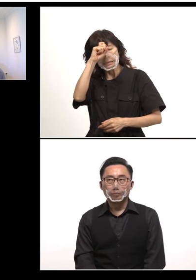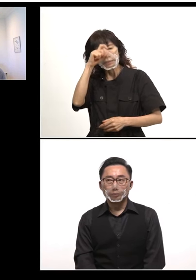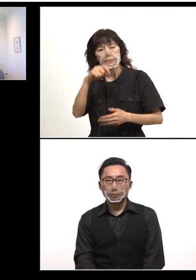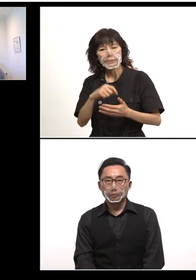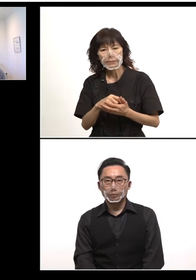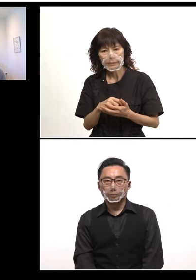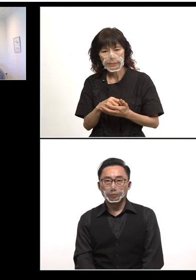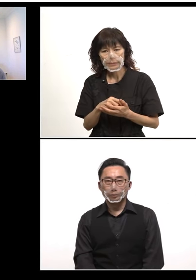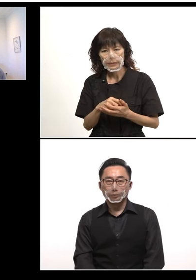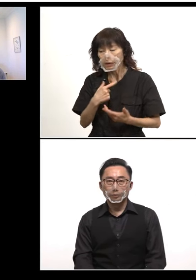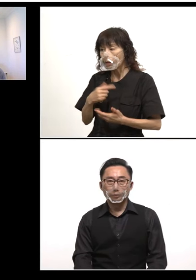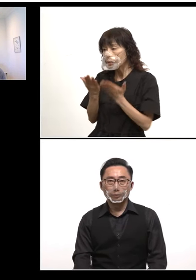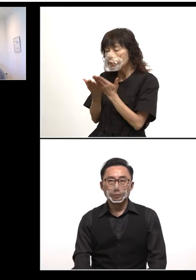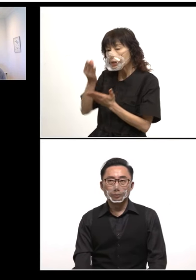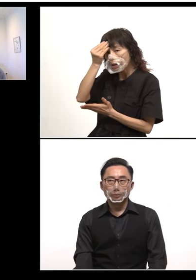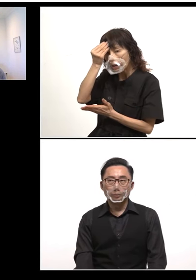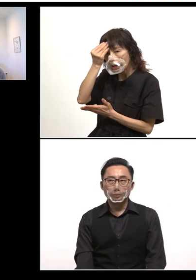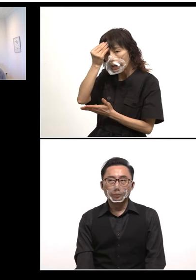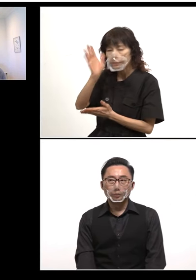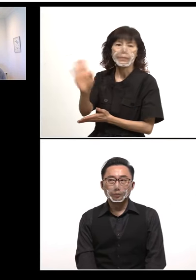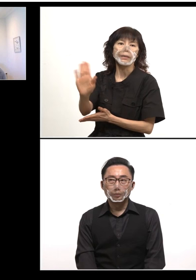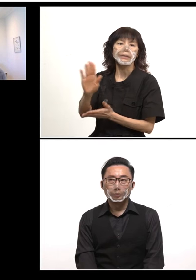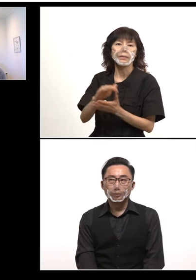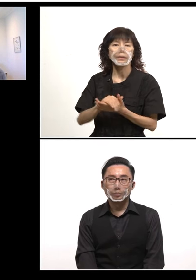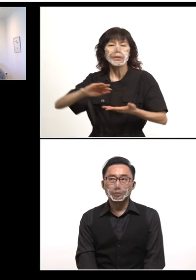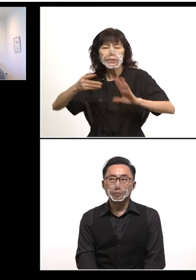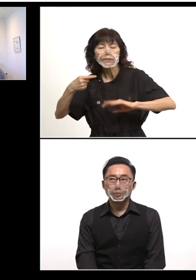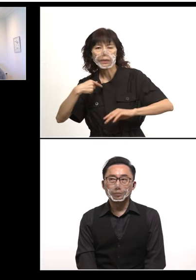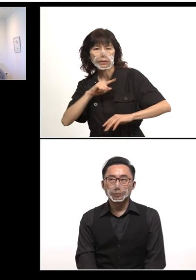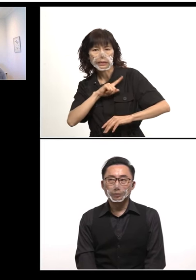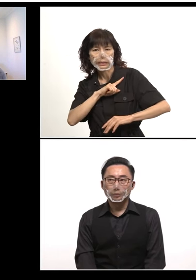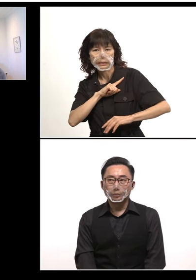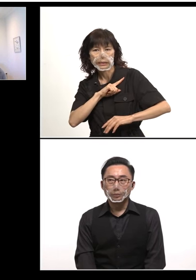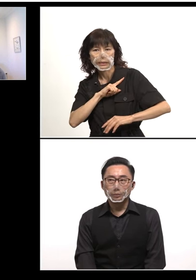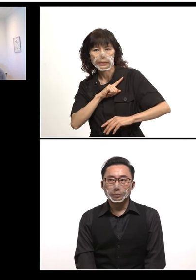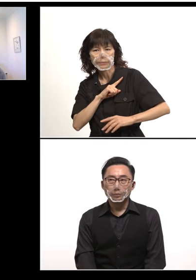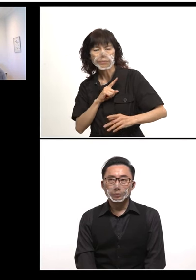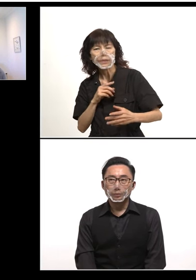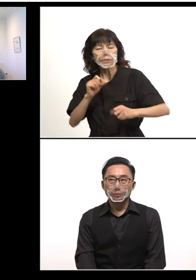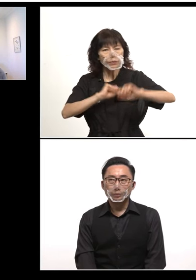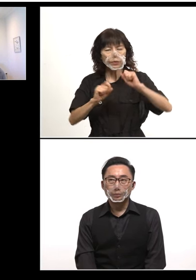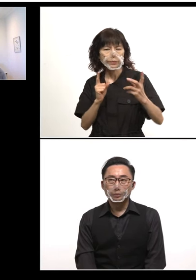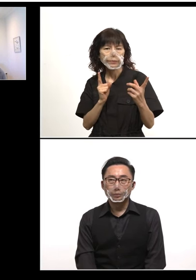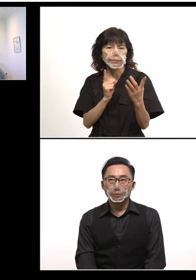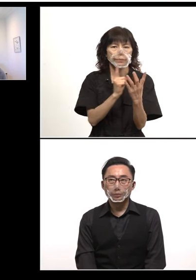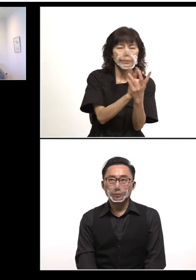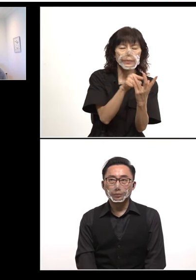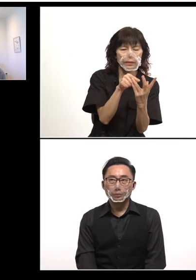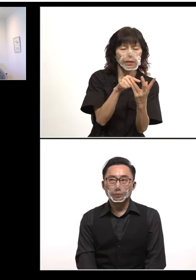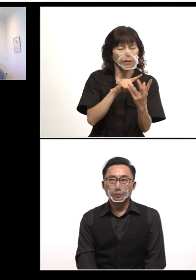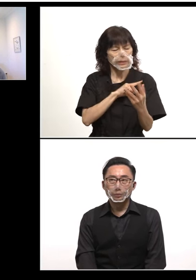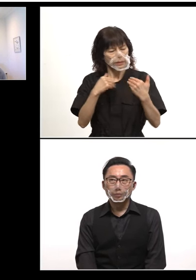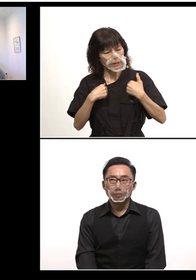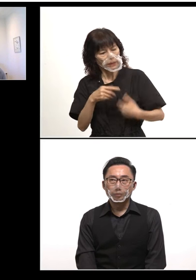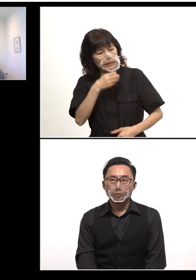係我去學一個導師課程學翻嚟嘅，反而就係我喺一個參加活動，做一個參加者嘅角度而